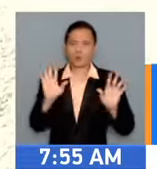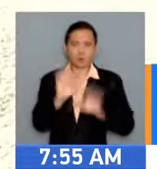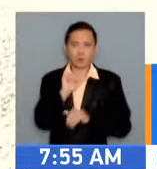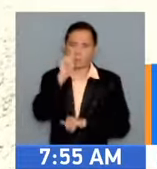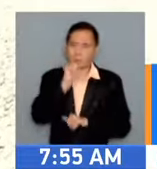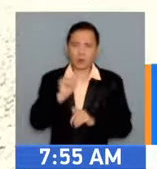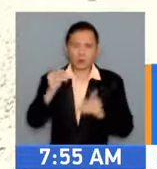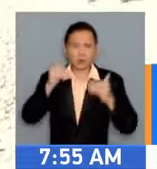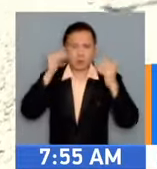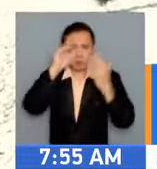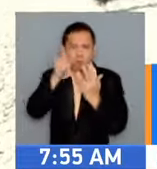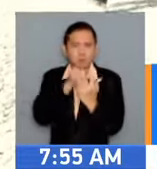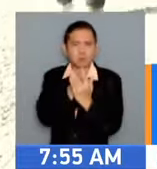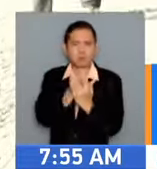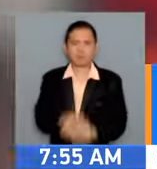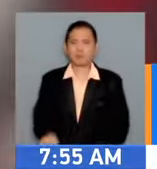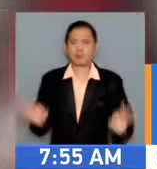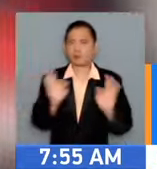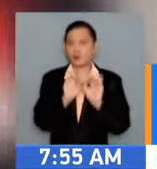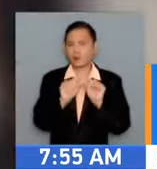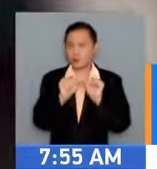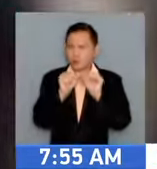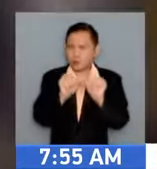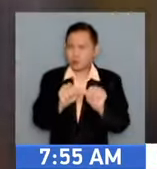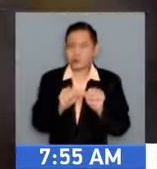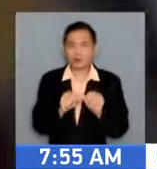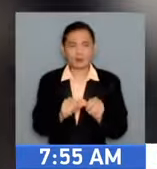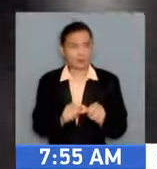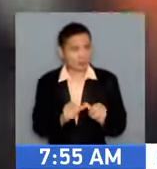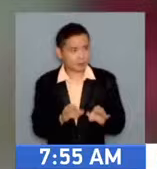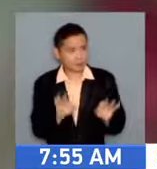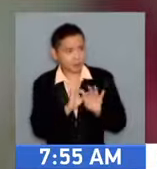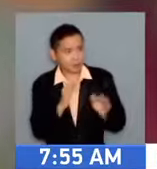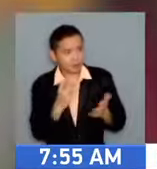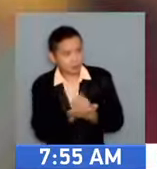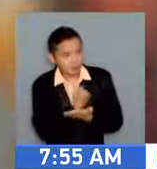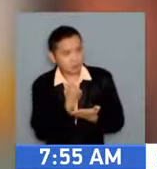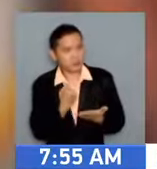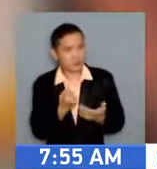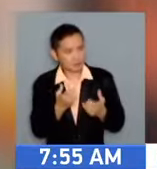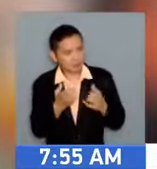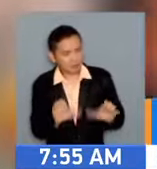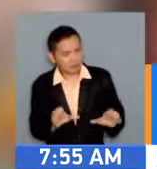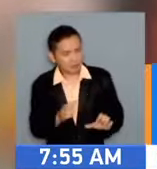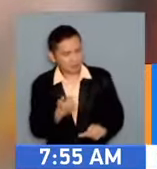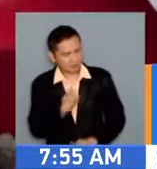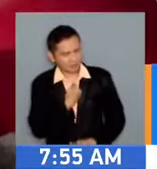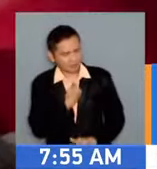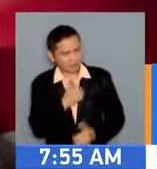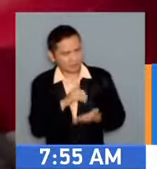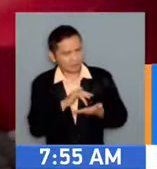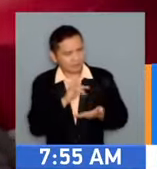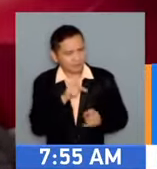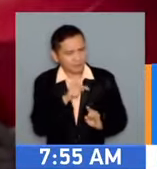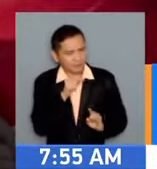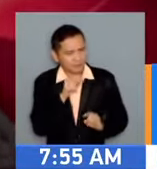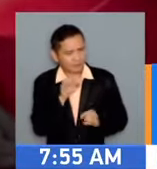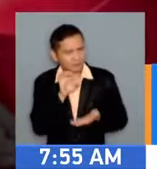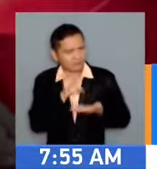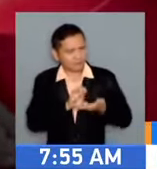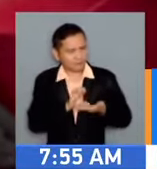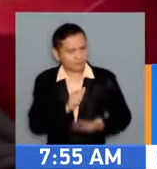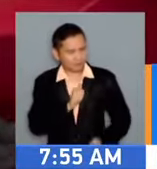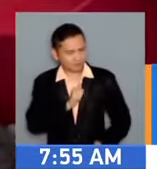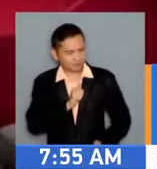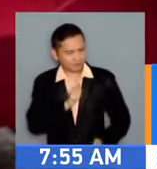panahon. Kaya kailangan take chance. Yes. Mag-invest ka sa sarili mo. At ito, kagaya ng mga kasama natin dito, tanongin nga natin.